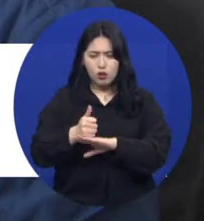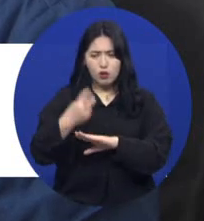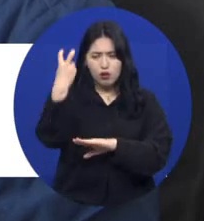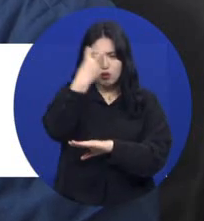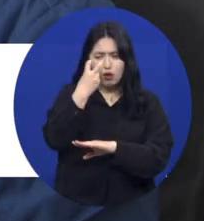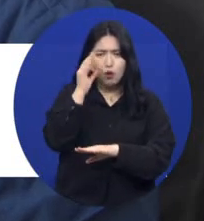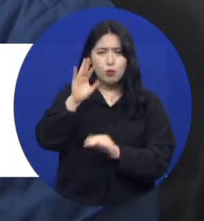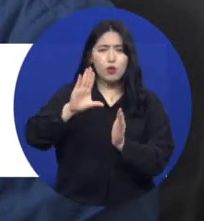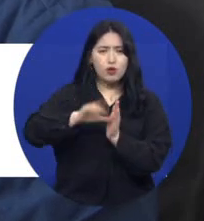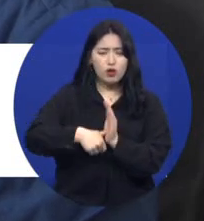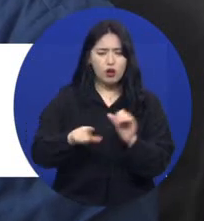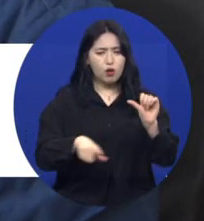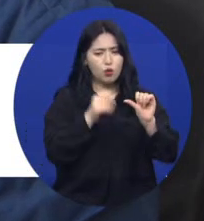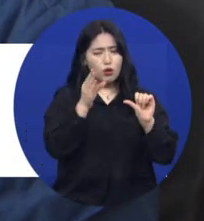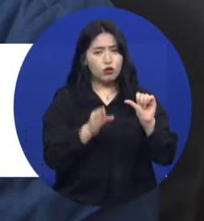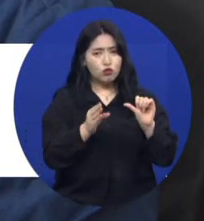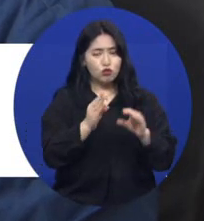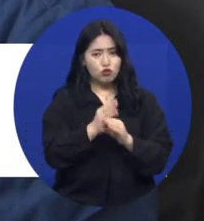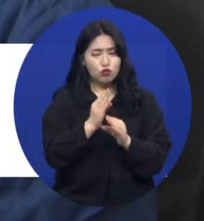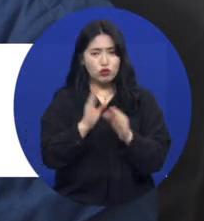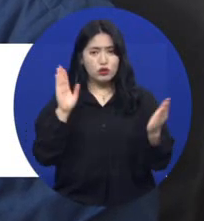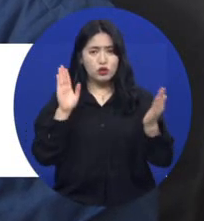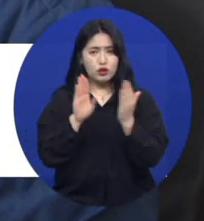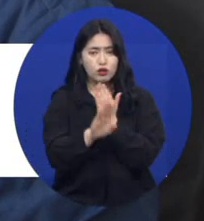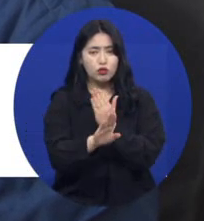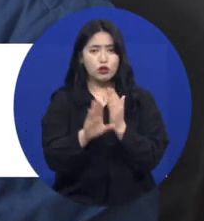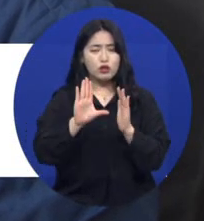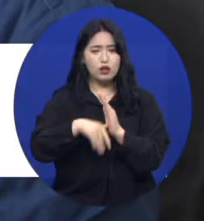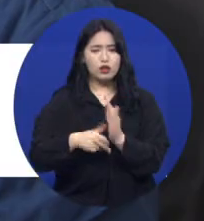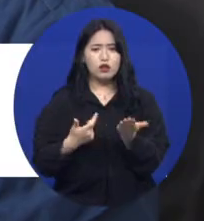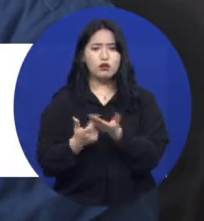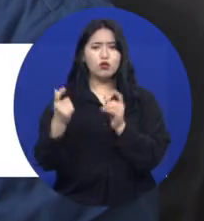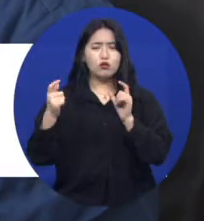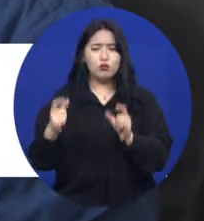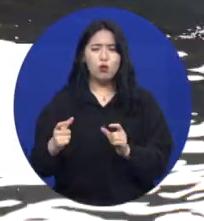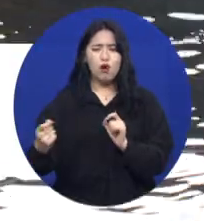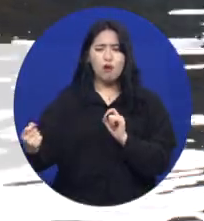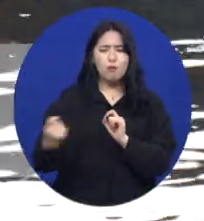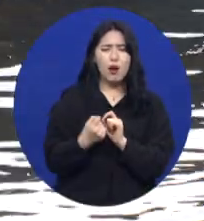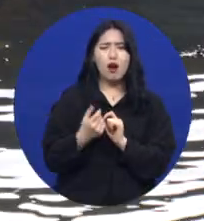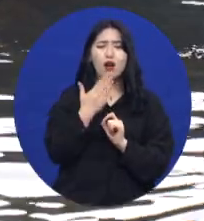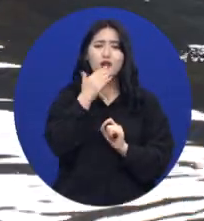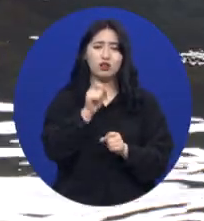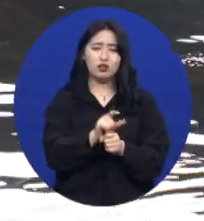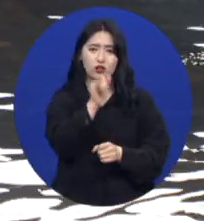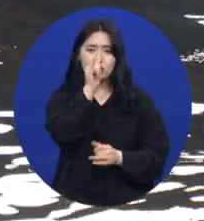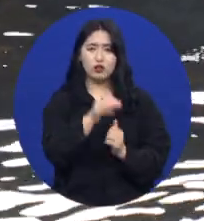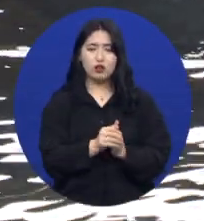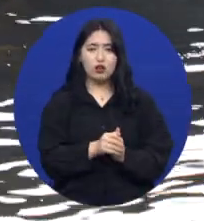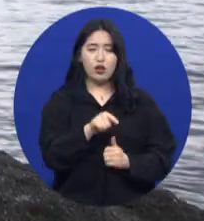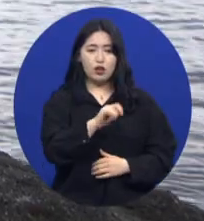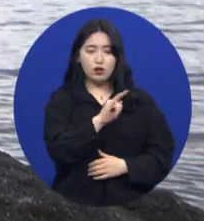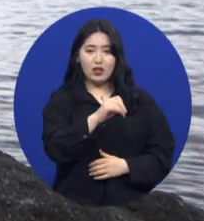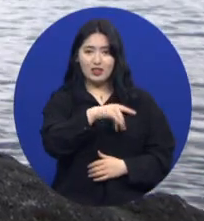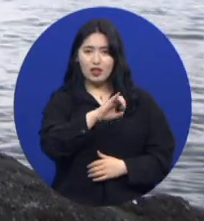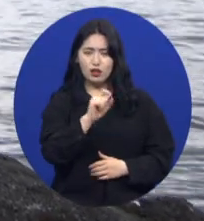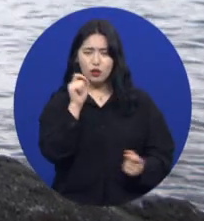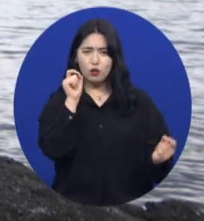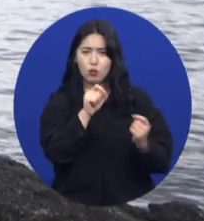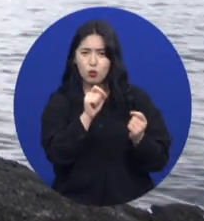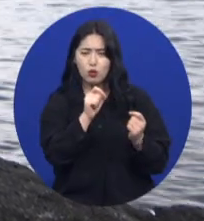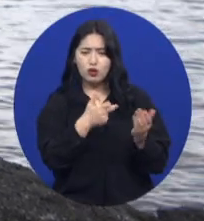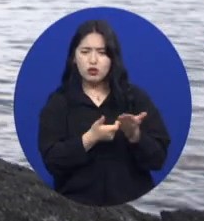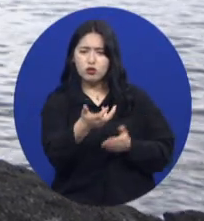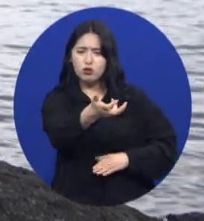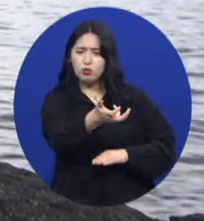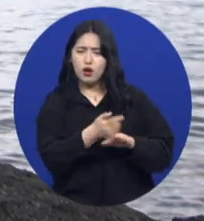5월 중순 이후에는 어느정도 체제 밀려 올 가능성이 높기 때문에 굉 생이 모자라니 조만간 제주 연안에